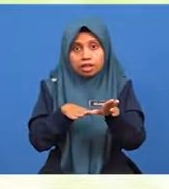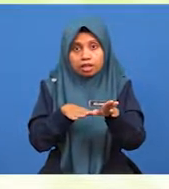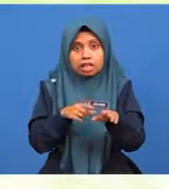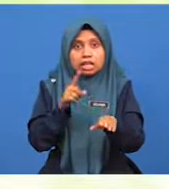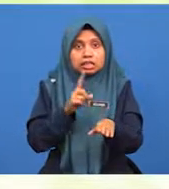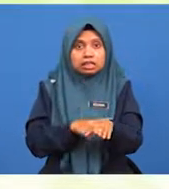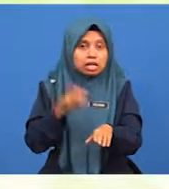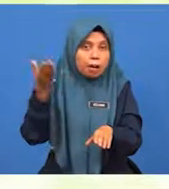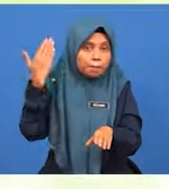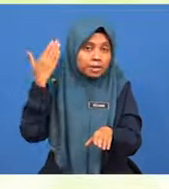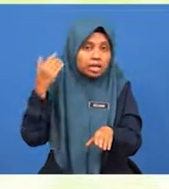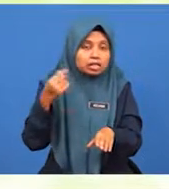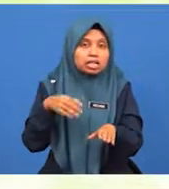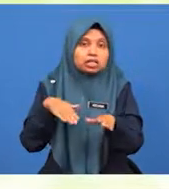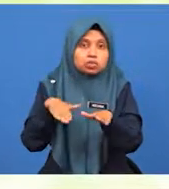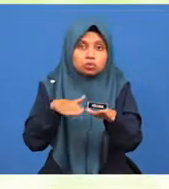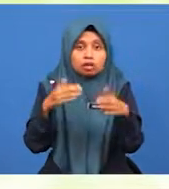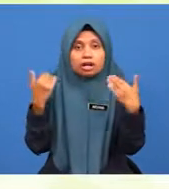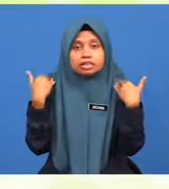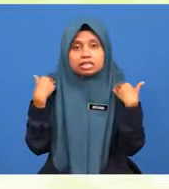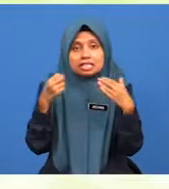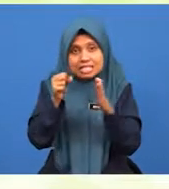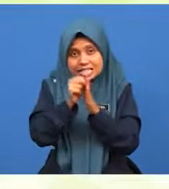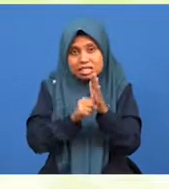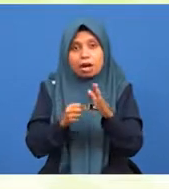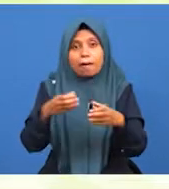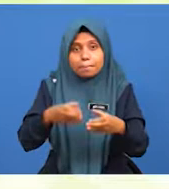rumah Datuk ada sebatang sungai.